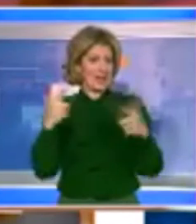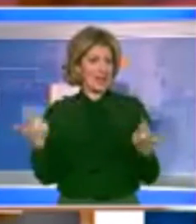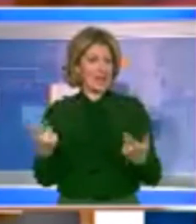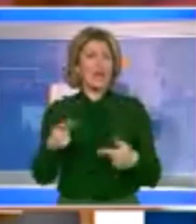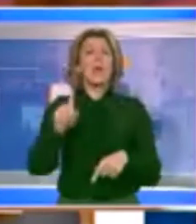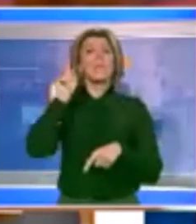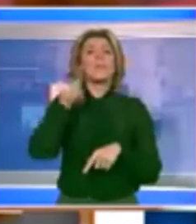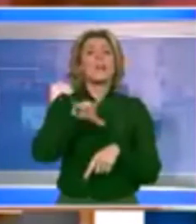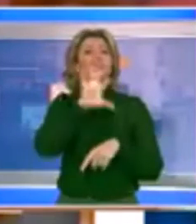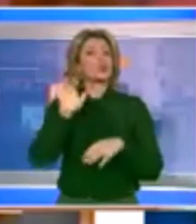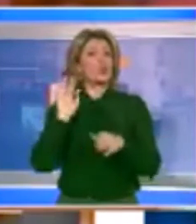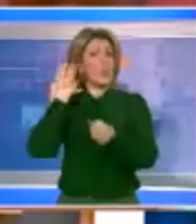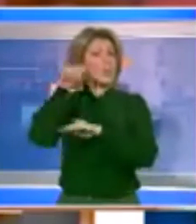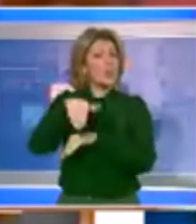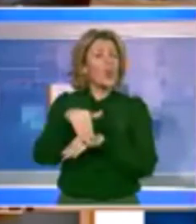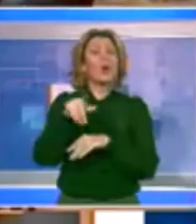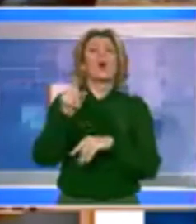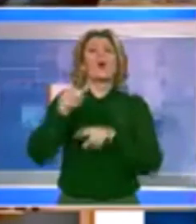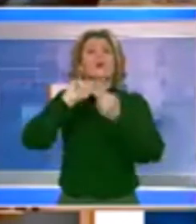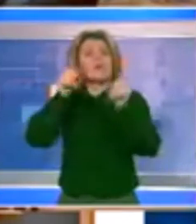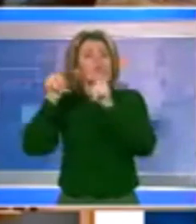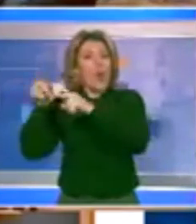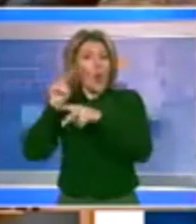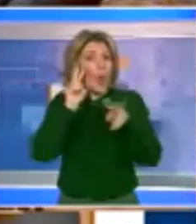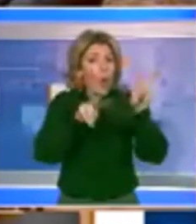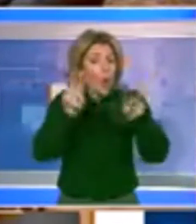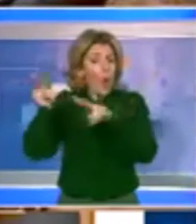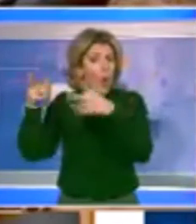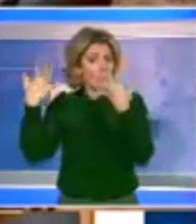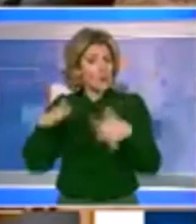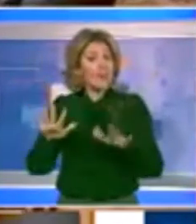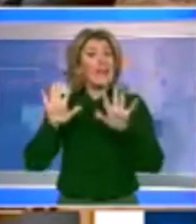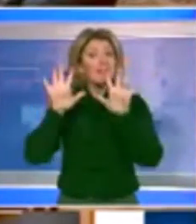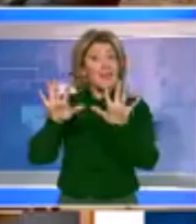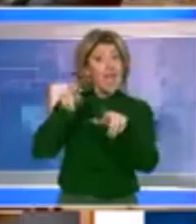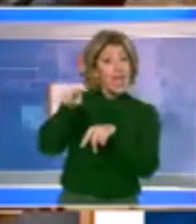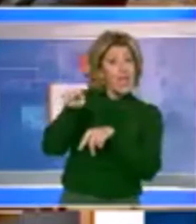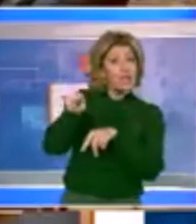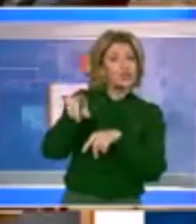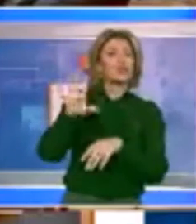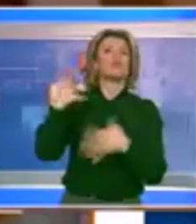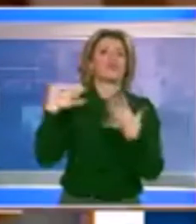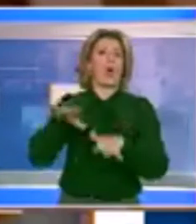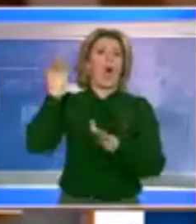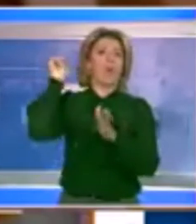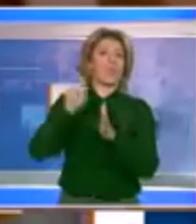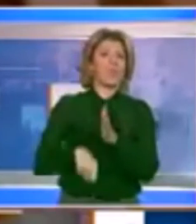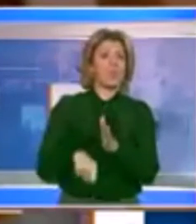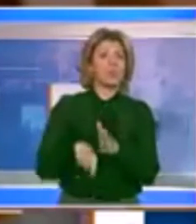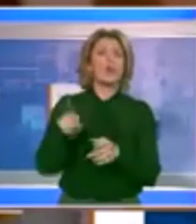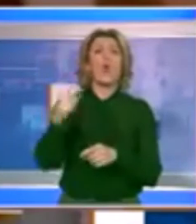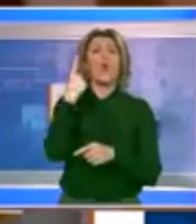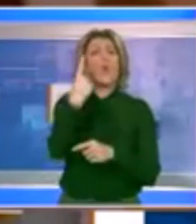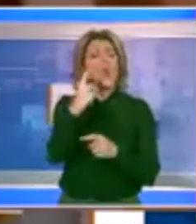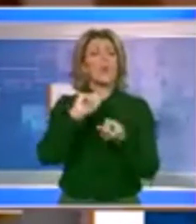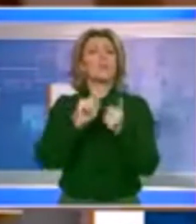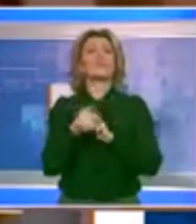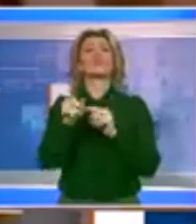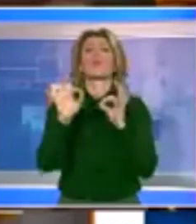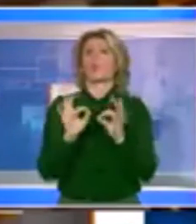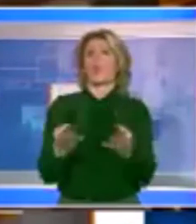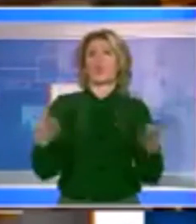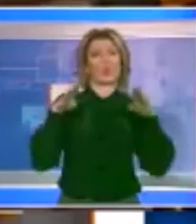1.500 gli esercizi commerciali controllati per dieci di questi è stata emessa una sanzione 1 invece è stato chiuso